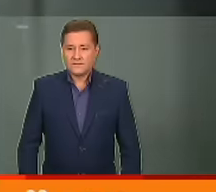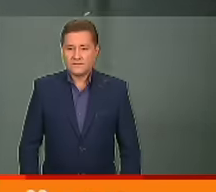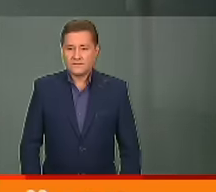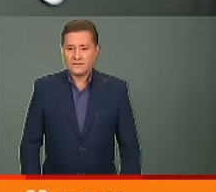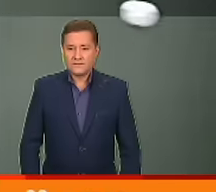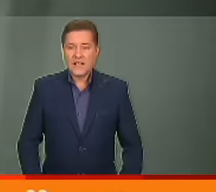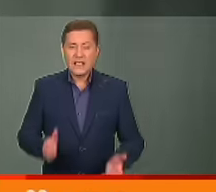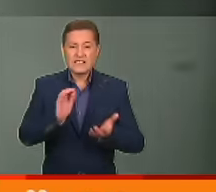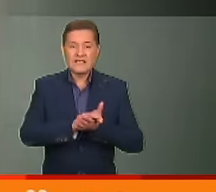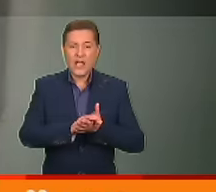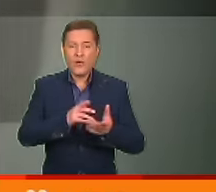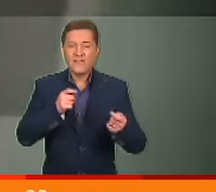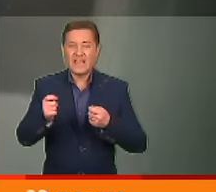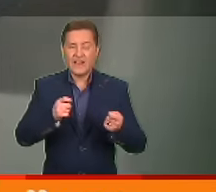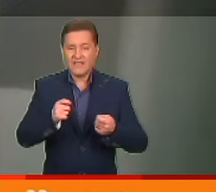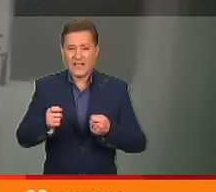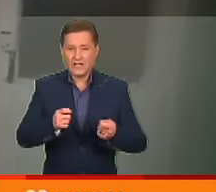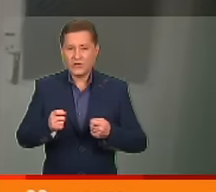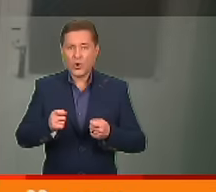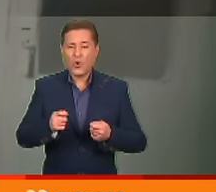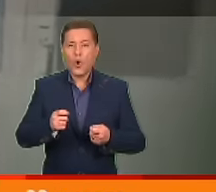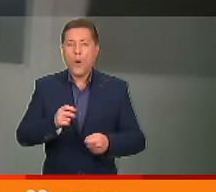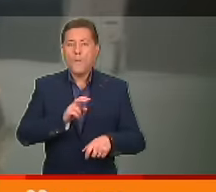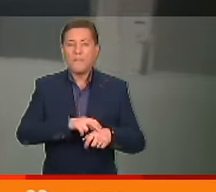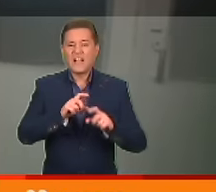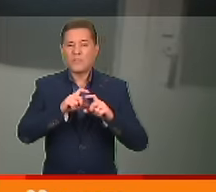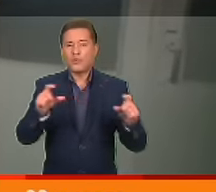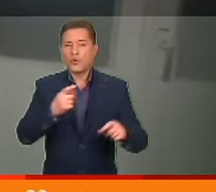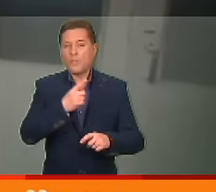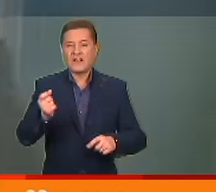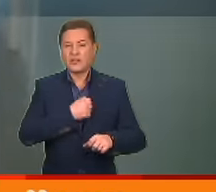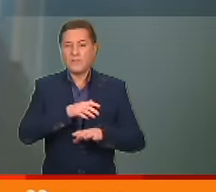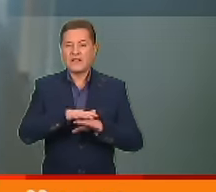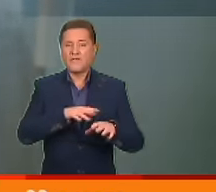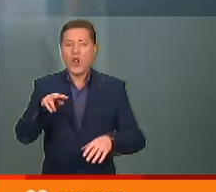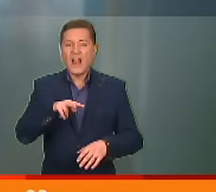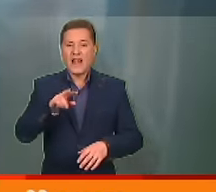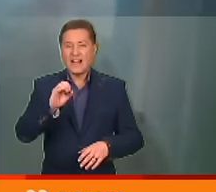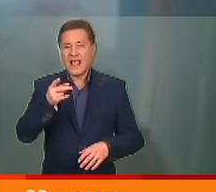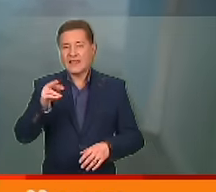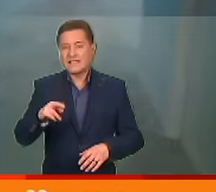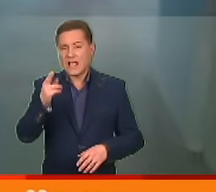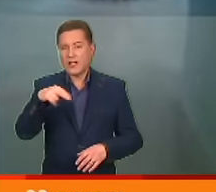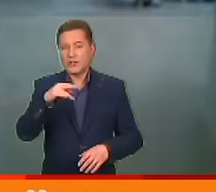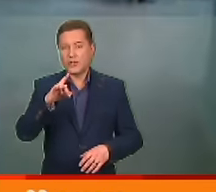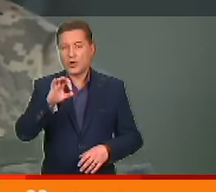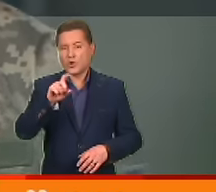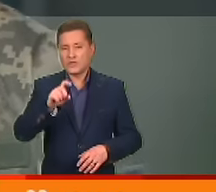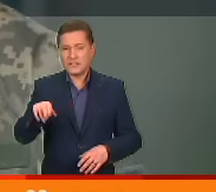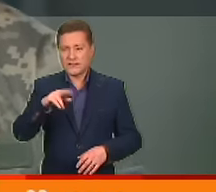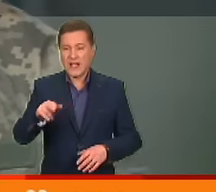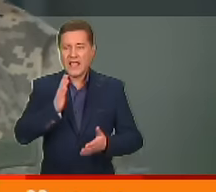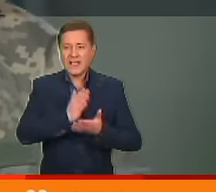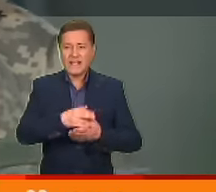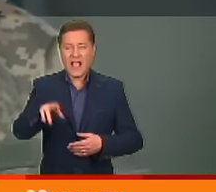Зі знайомства з керівницею фронтового медпункту 1-го батальйону Лесею Дрозд. У мене є клятва Гіппократа, і